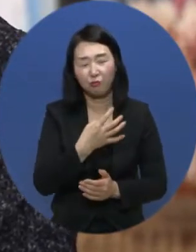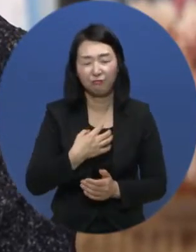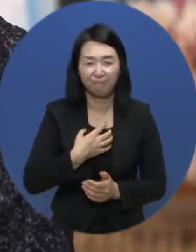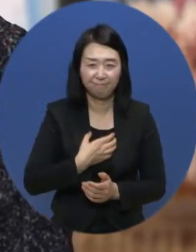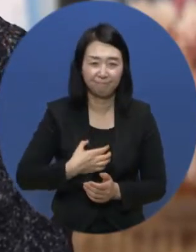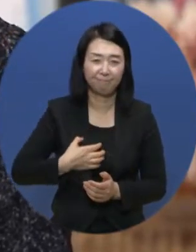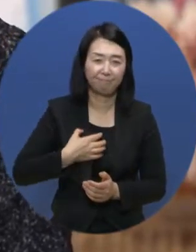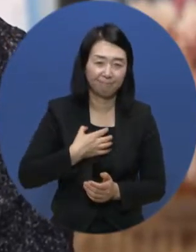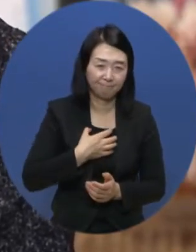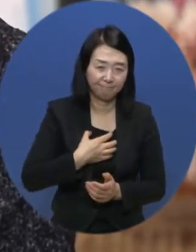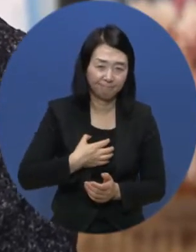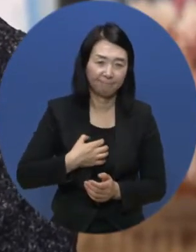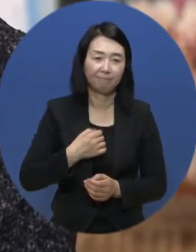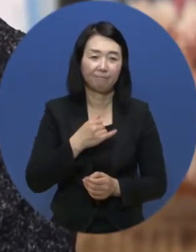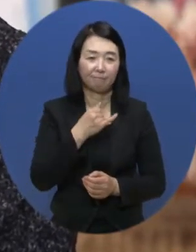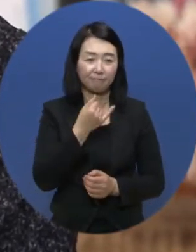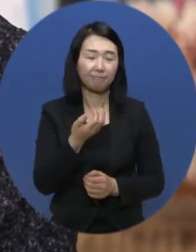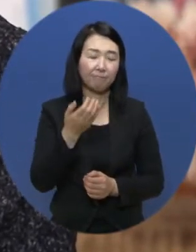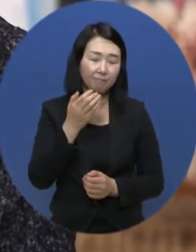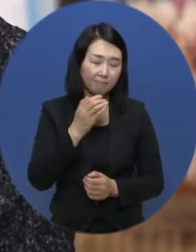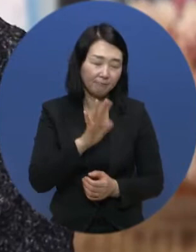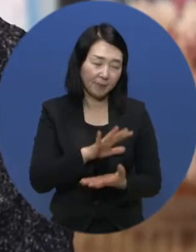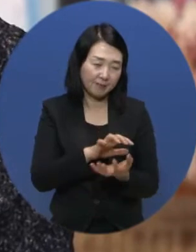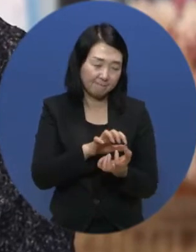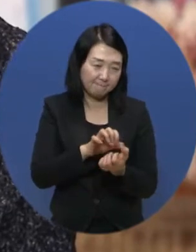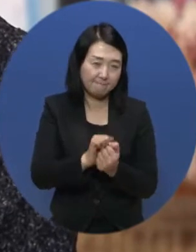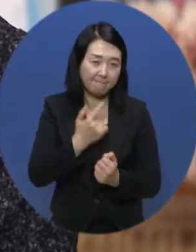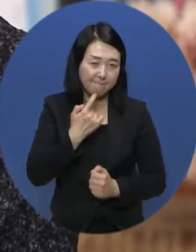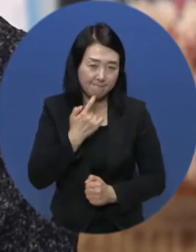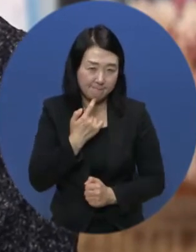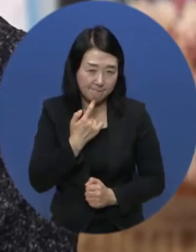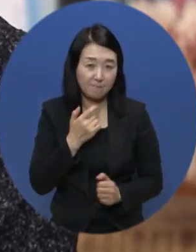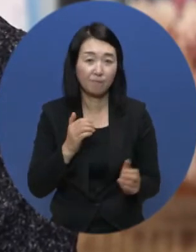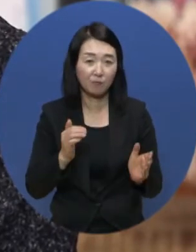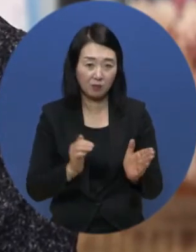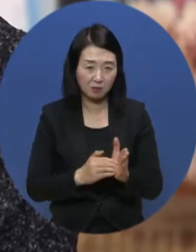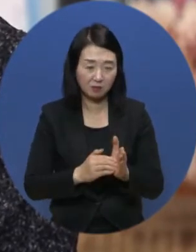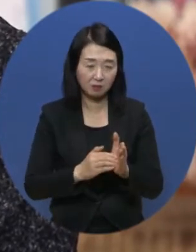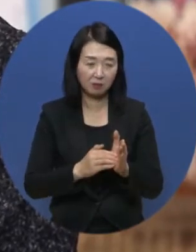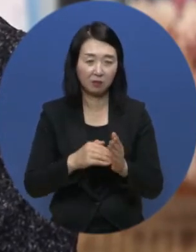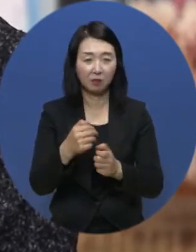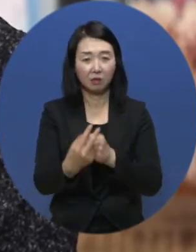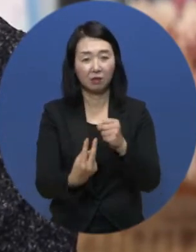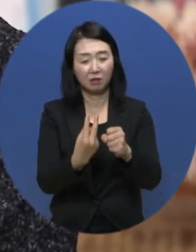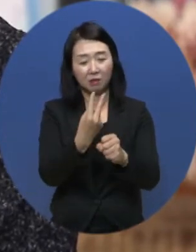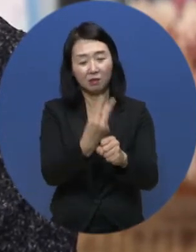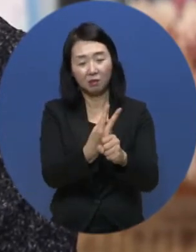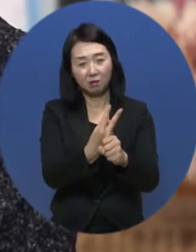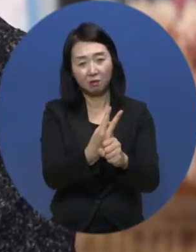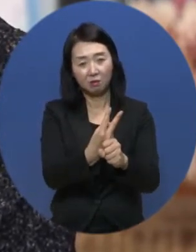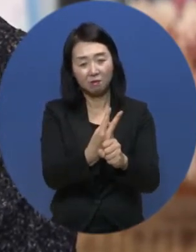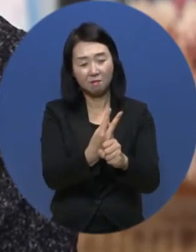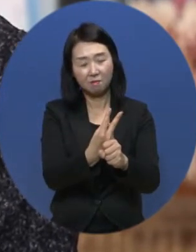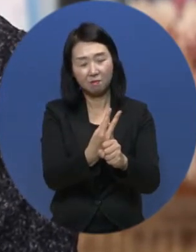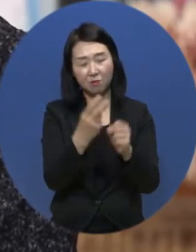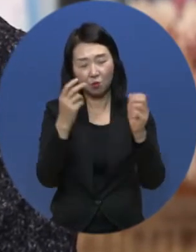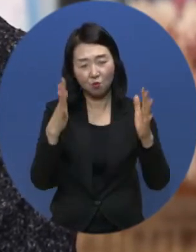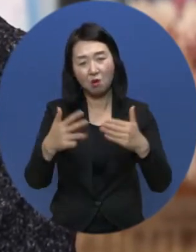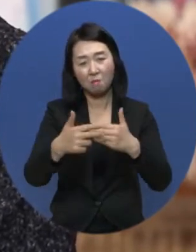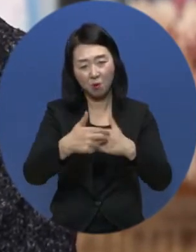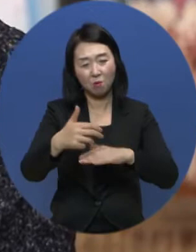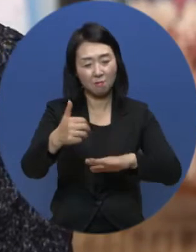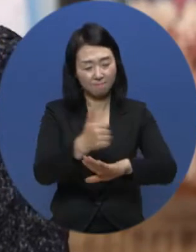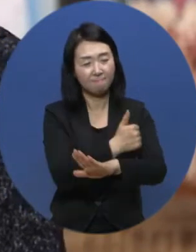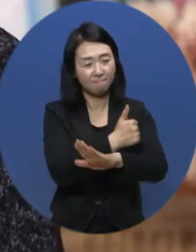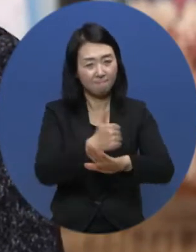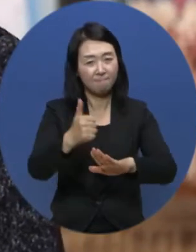그럴수록 더더욱 이를 악물고 버텼고요. 그 2년여간 그 병원 생활하고 재활